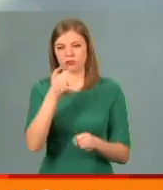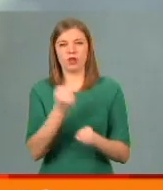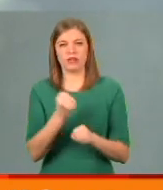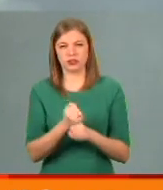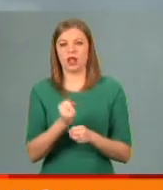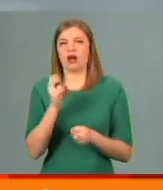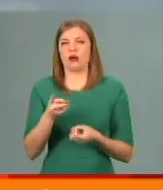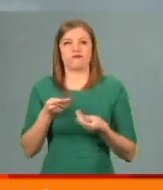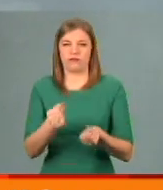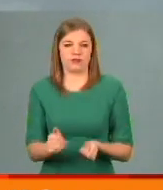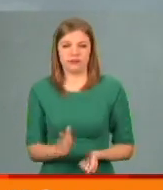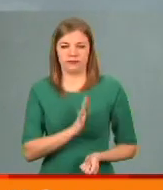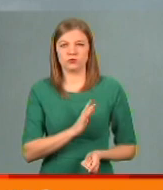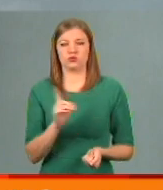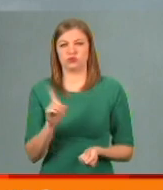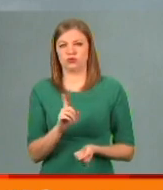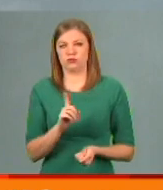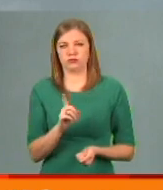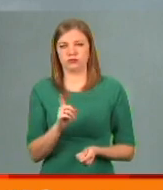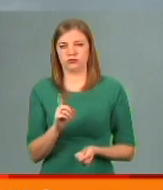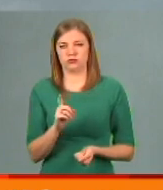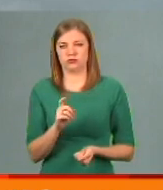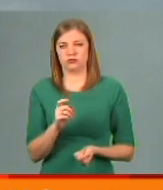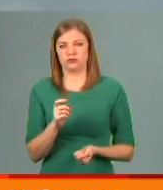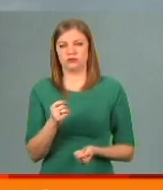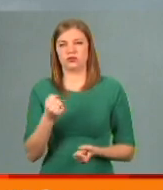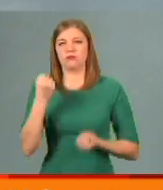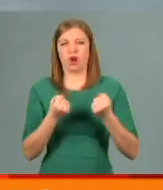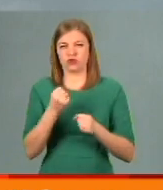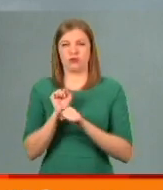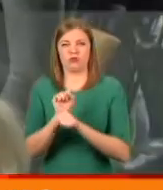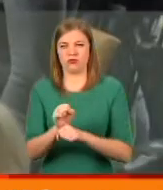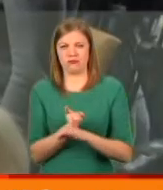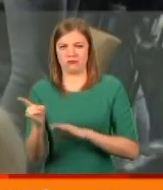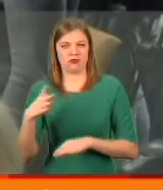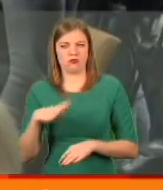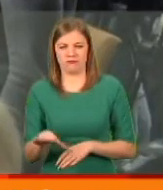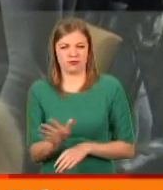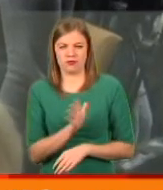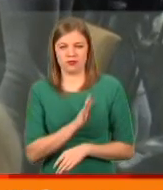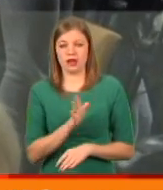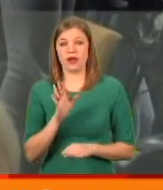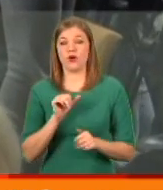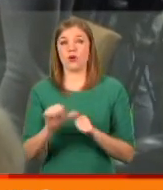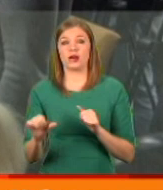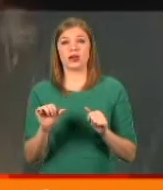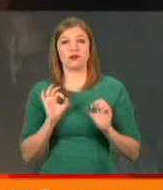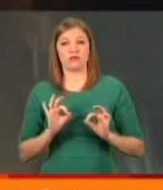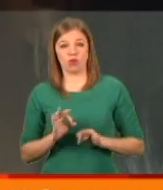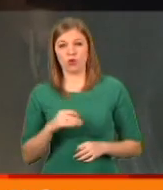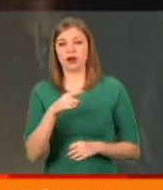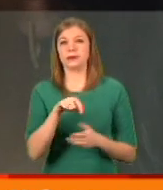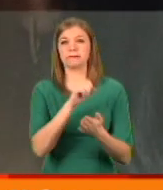никак повлиять, чтобы его не вынесло на тротуар. Окрім прокурорів, питання